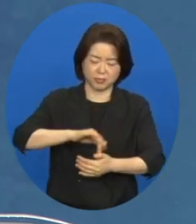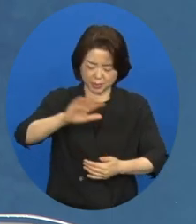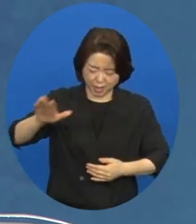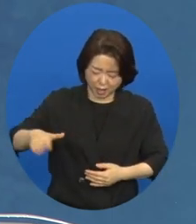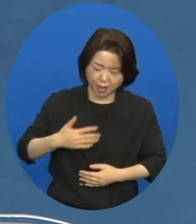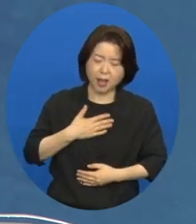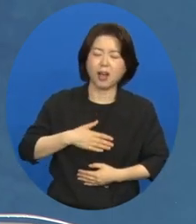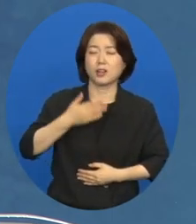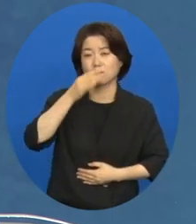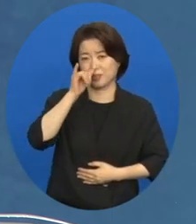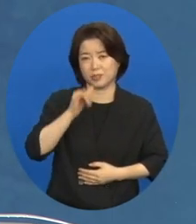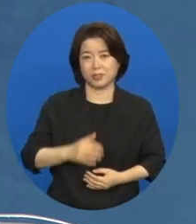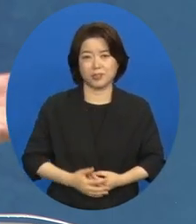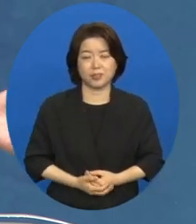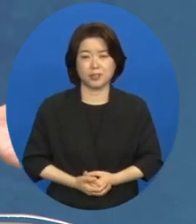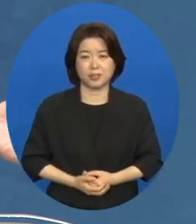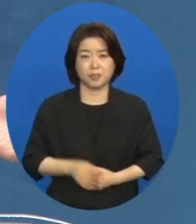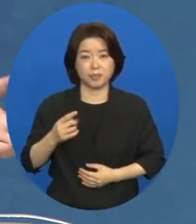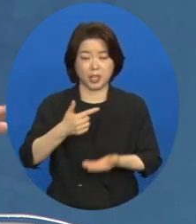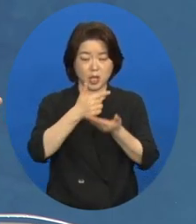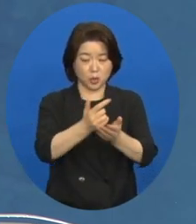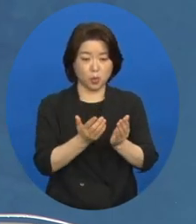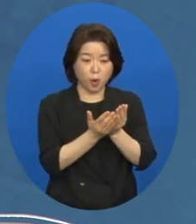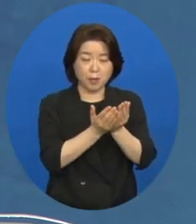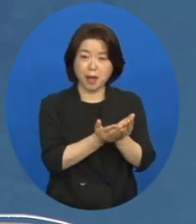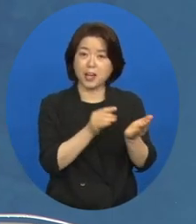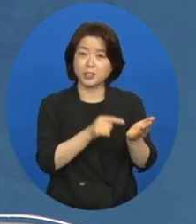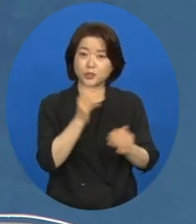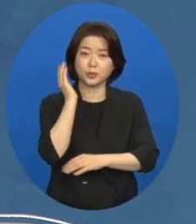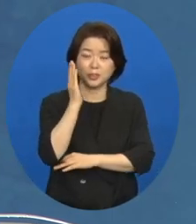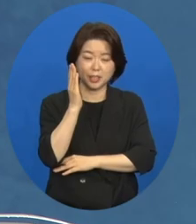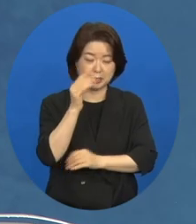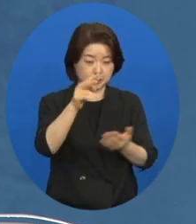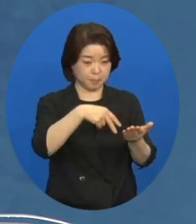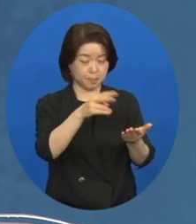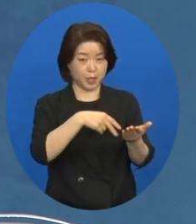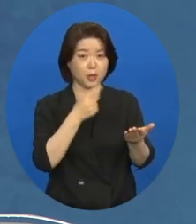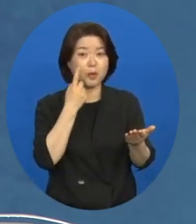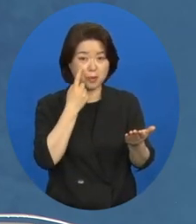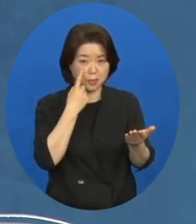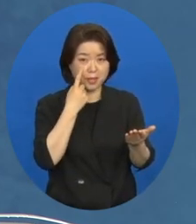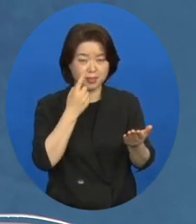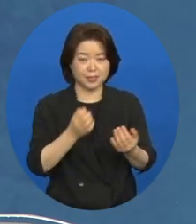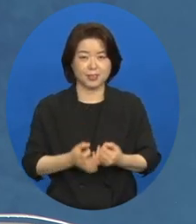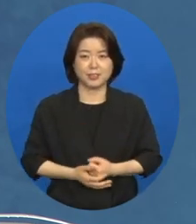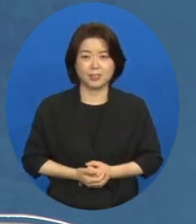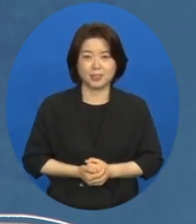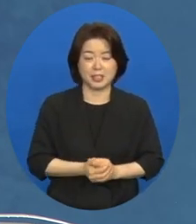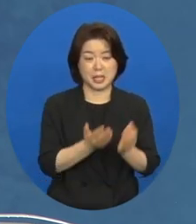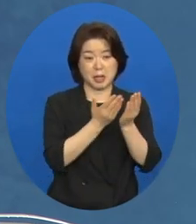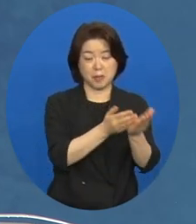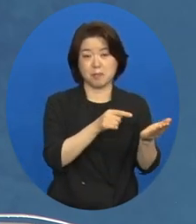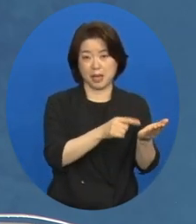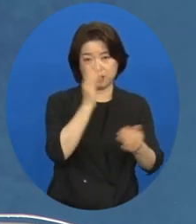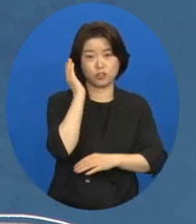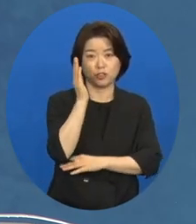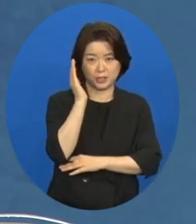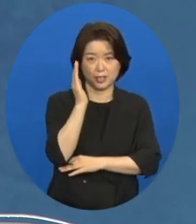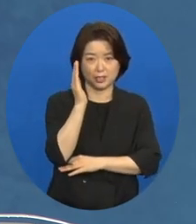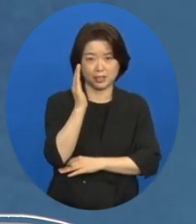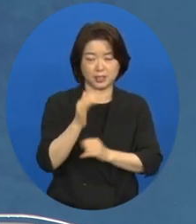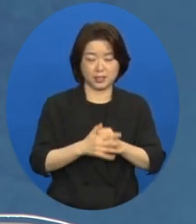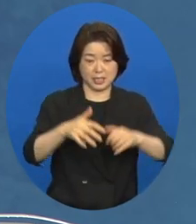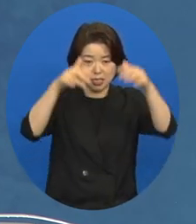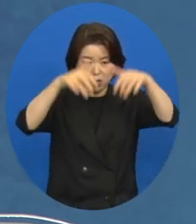것입니다. 여러분, 이 노아 방주 이야기를 한번 읽어보시면 방주 이야기에서